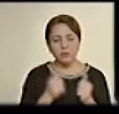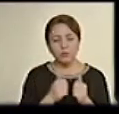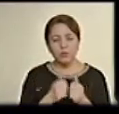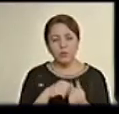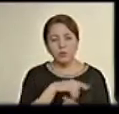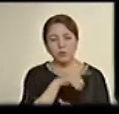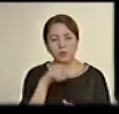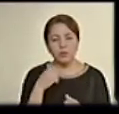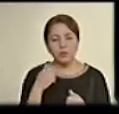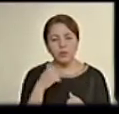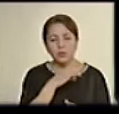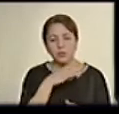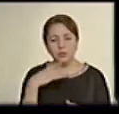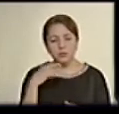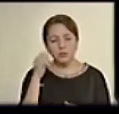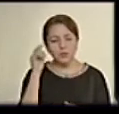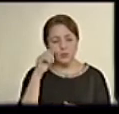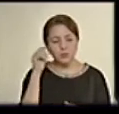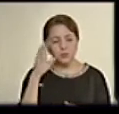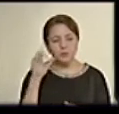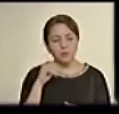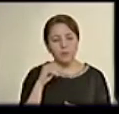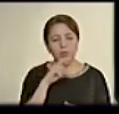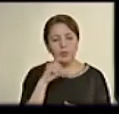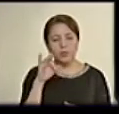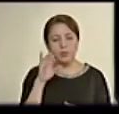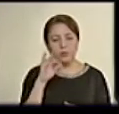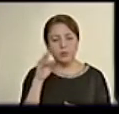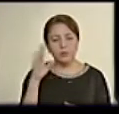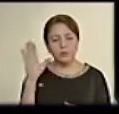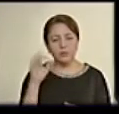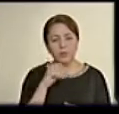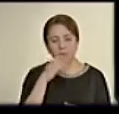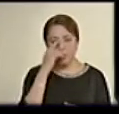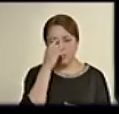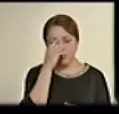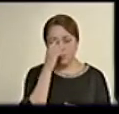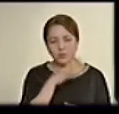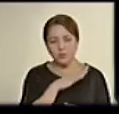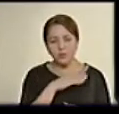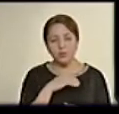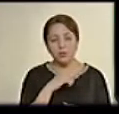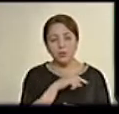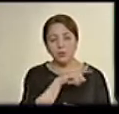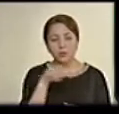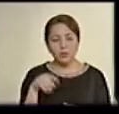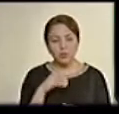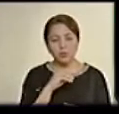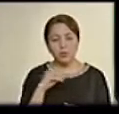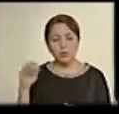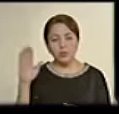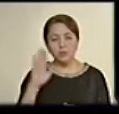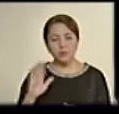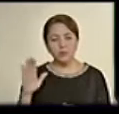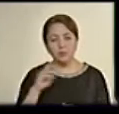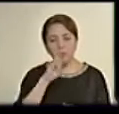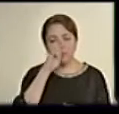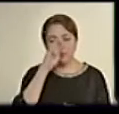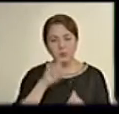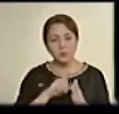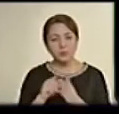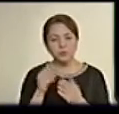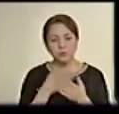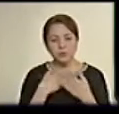Rossiya, Xitoy, Eron va Hindiston edi. Ular Yevropa davlatlariga chiqa olmas edilar. Shu sababdan ham